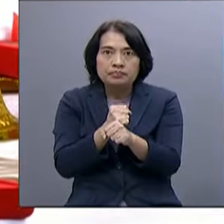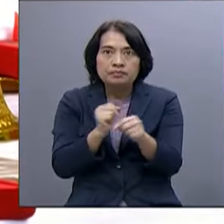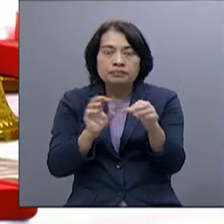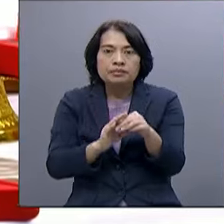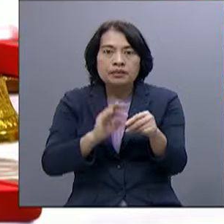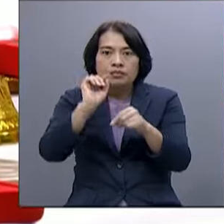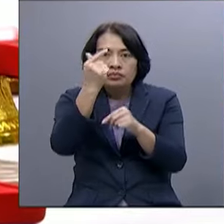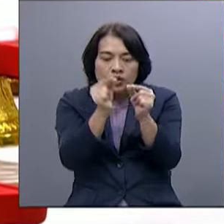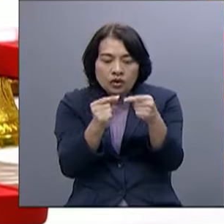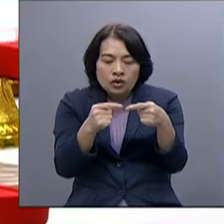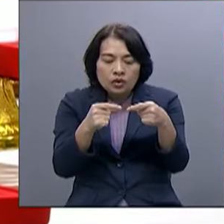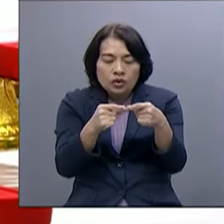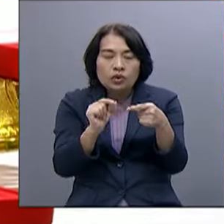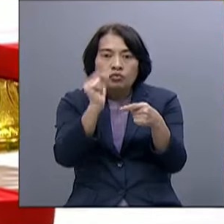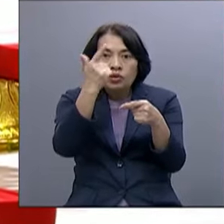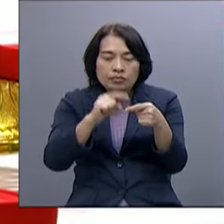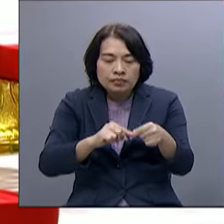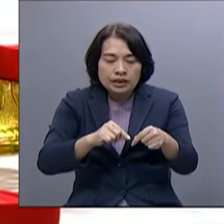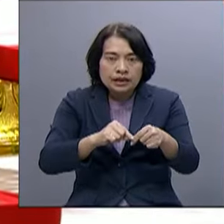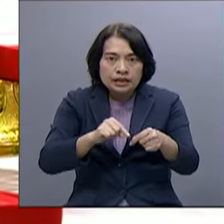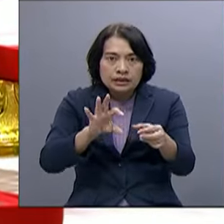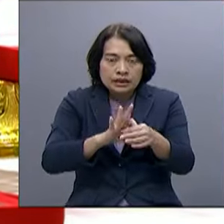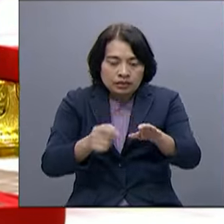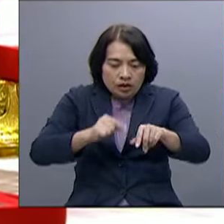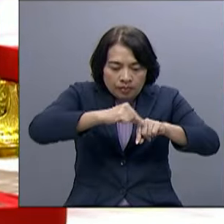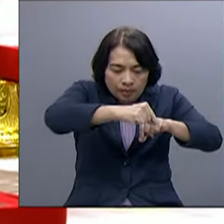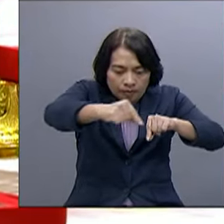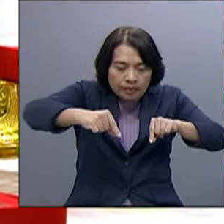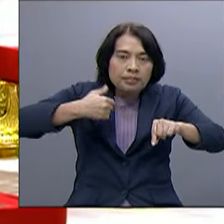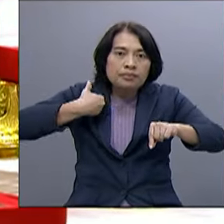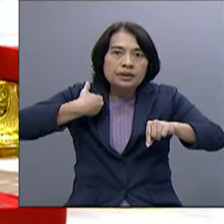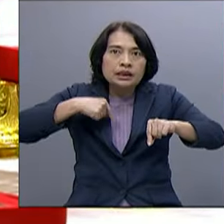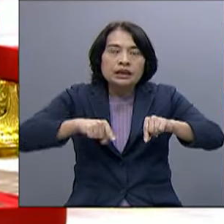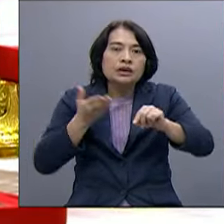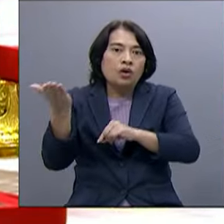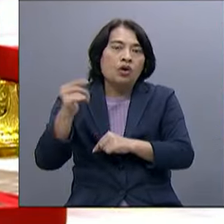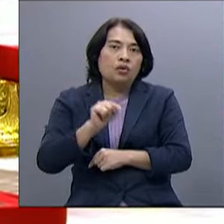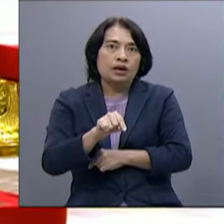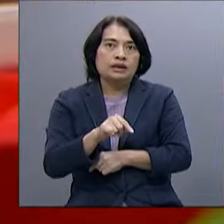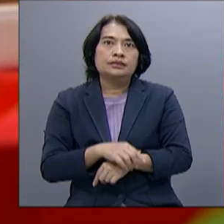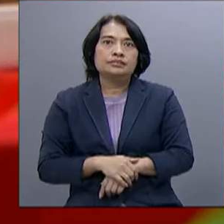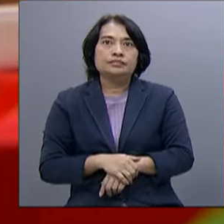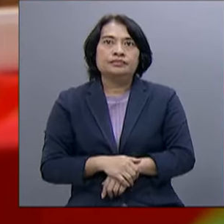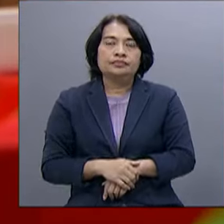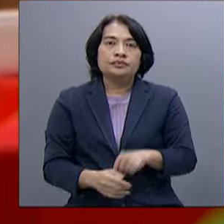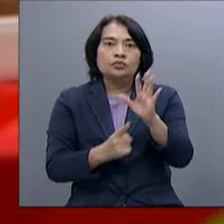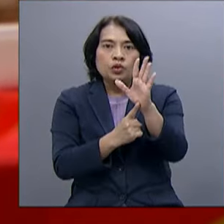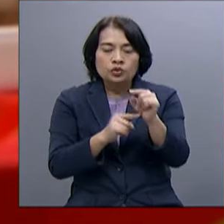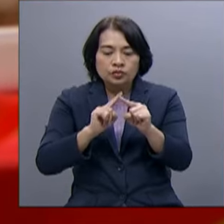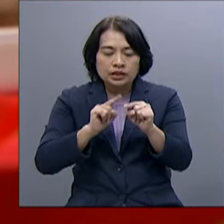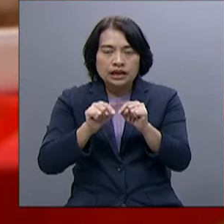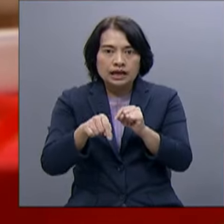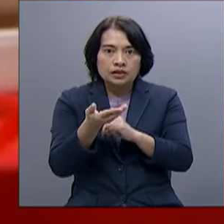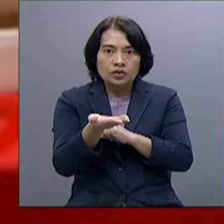ครับที่ติดอยู่ที่รอยพุทธบาททางเทศบาลเนี่ยก็ขอวัดพุทธบาทนะครับแล้วก็มีผงธูปดอกข้าวพรรษานะครับ